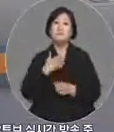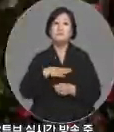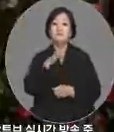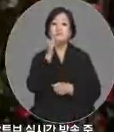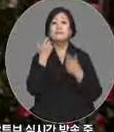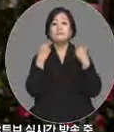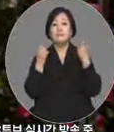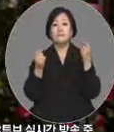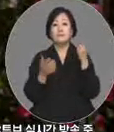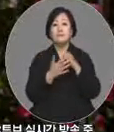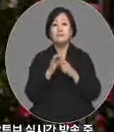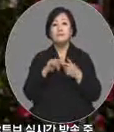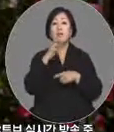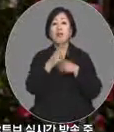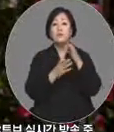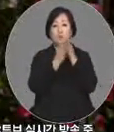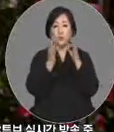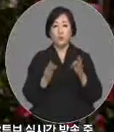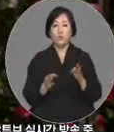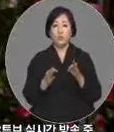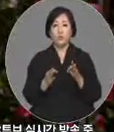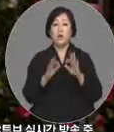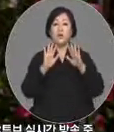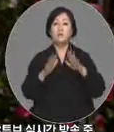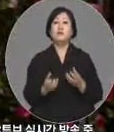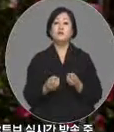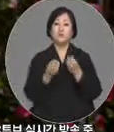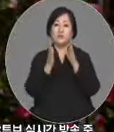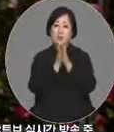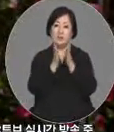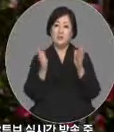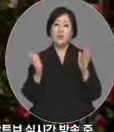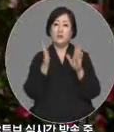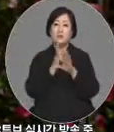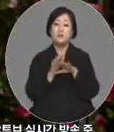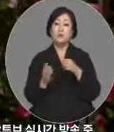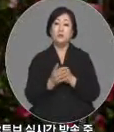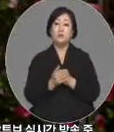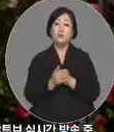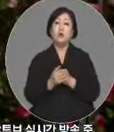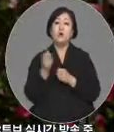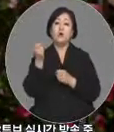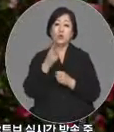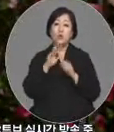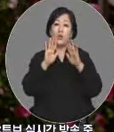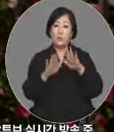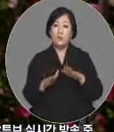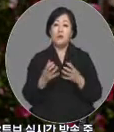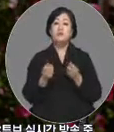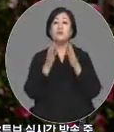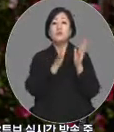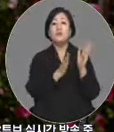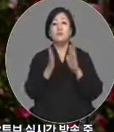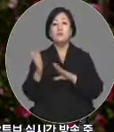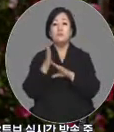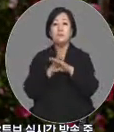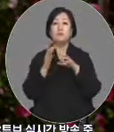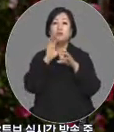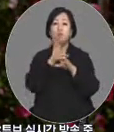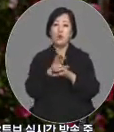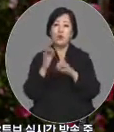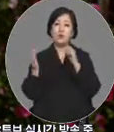아시다시피 3년 만에 이번 축제가 열립니다. 예. 그 이번에 준비한 축제는 아마